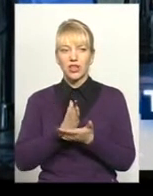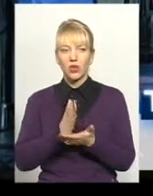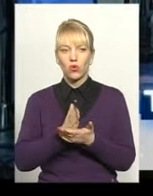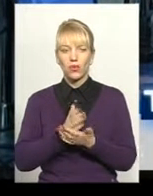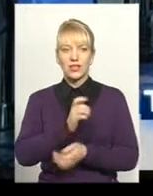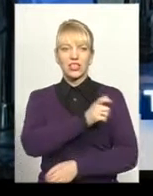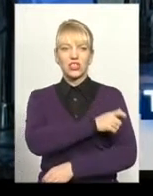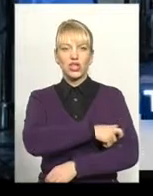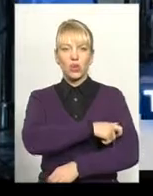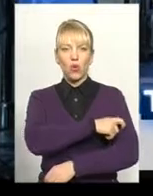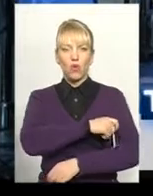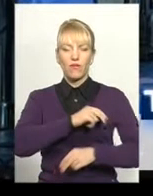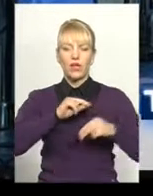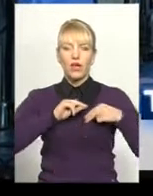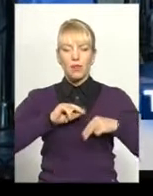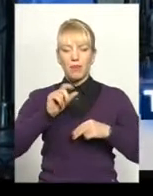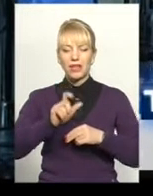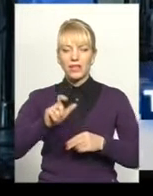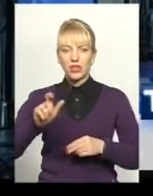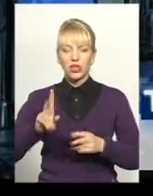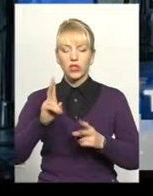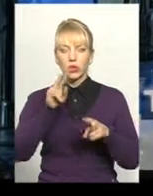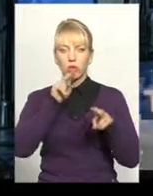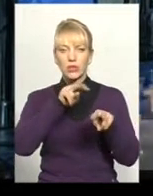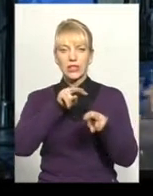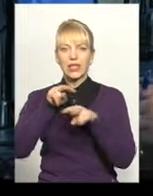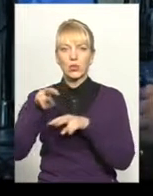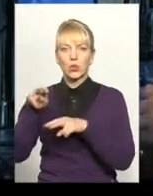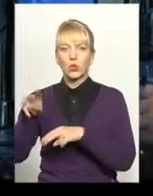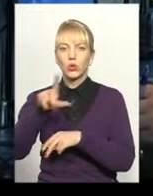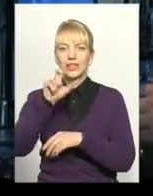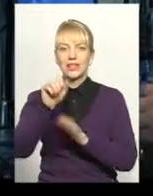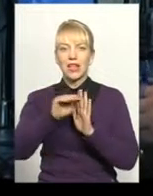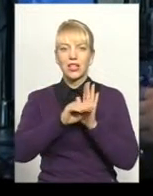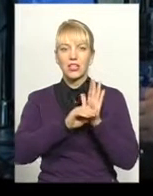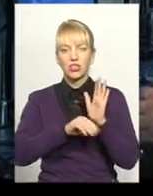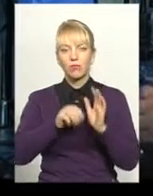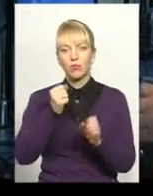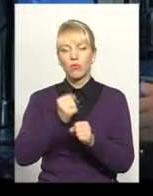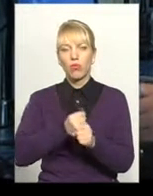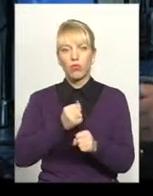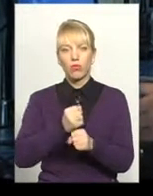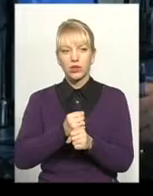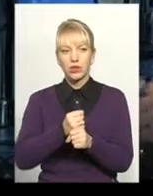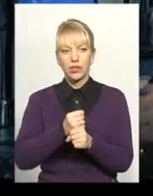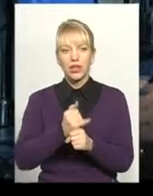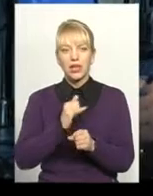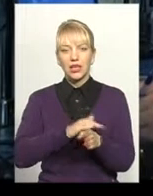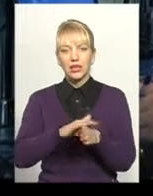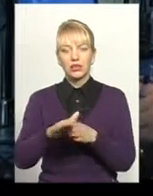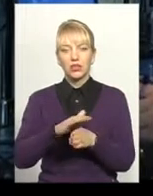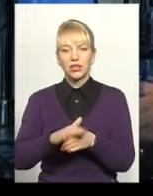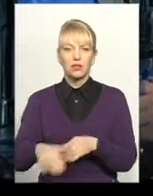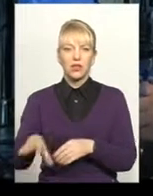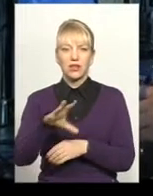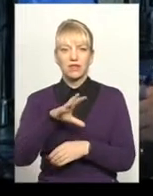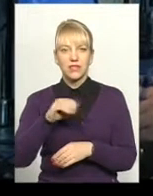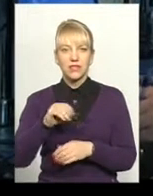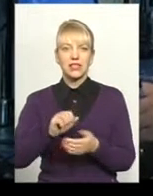черговий персонал оперативний, який слідкує за режимом роботи і дотримання всіх